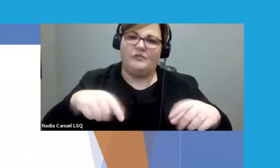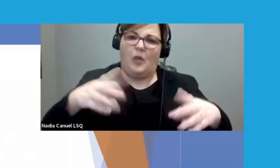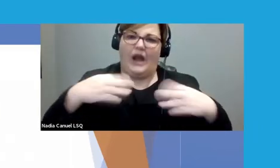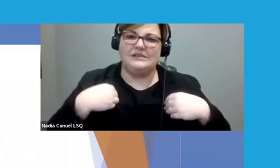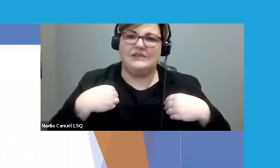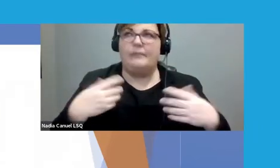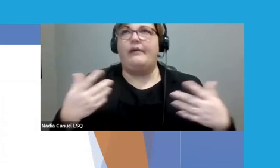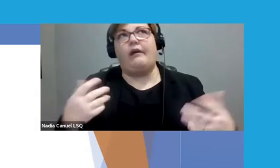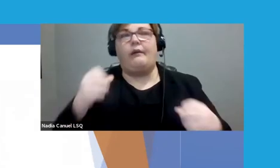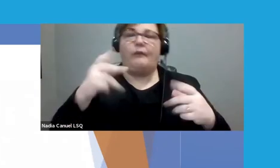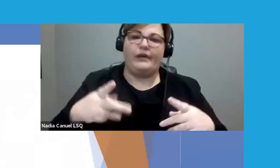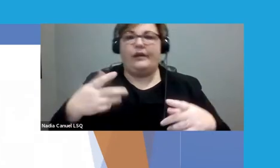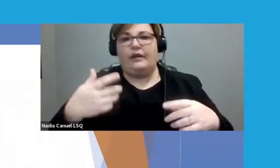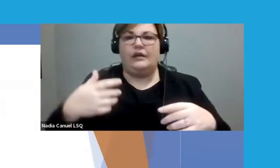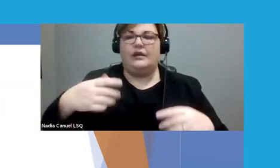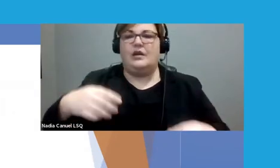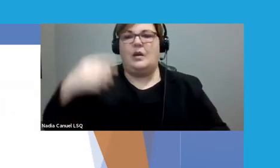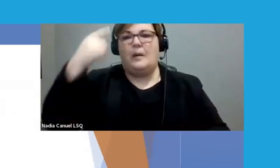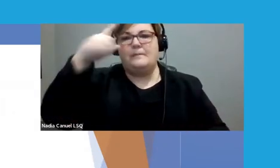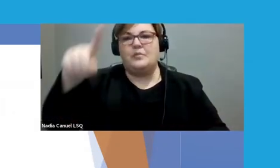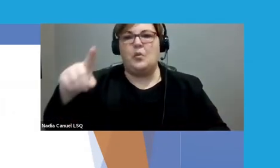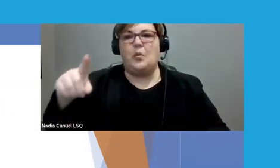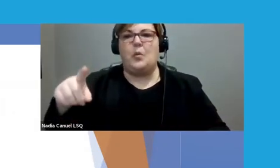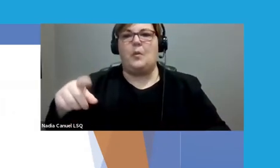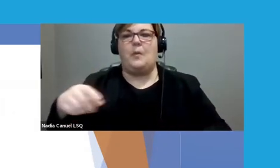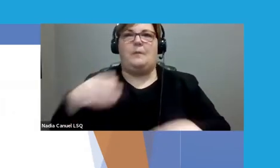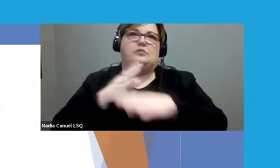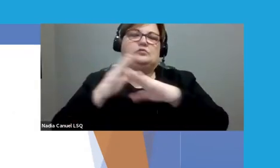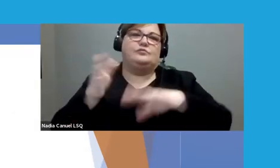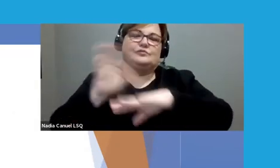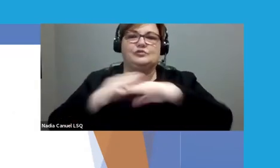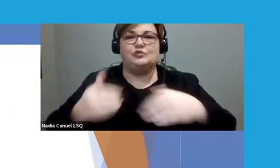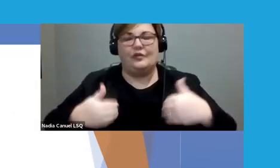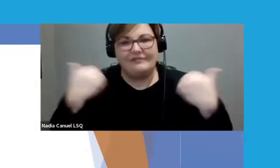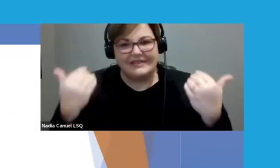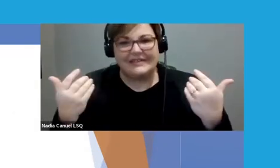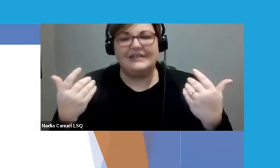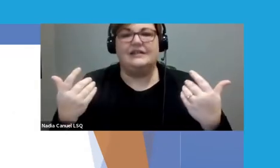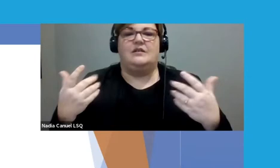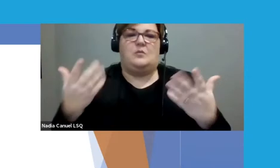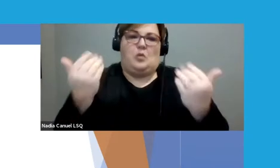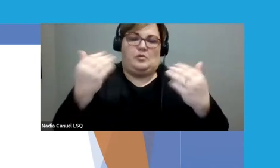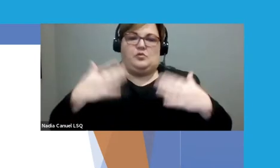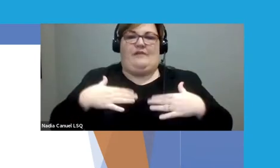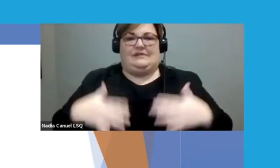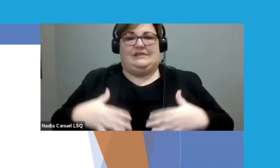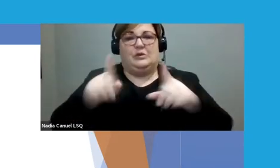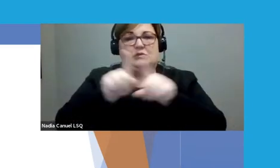faisait afin d'assurer leur survie ou leur bien-être physique.